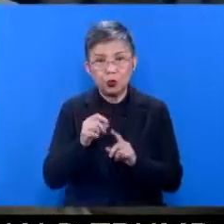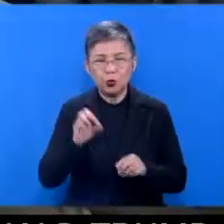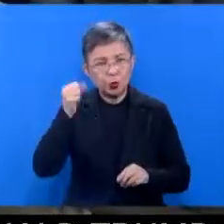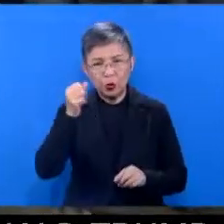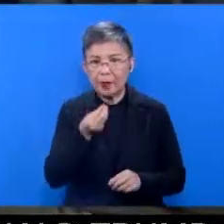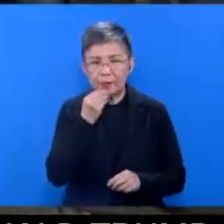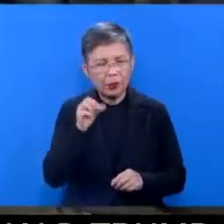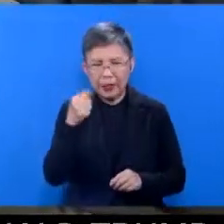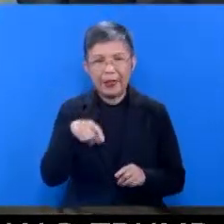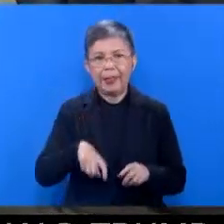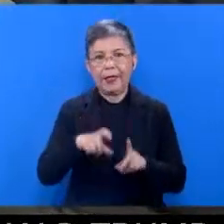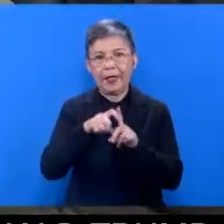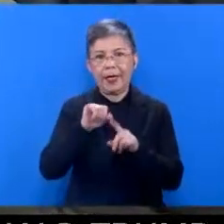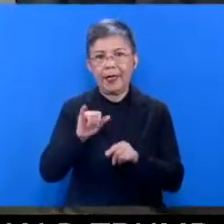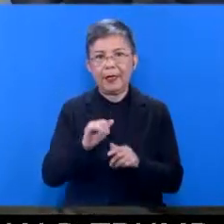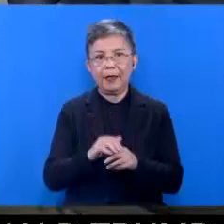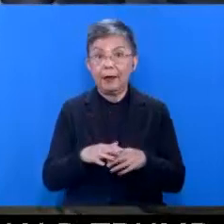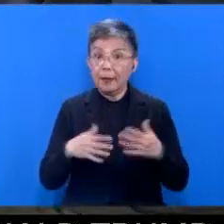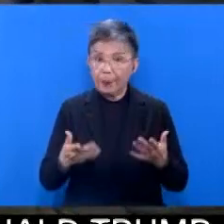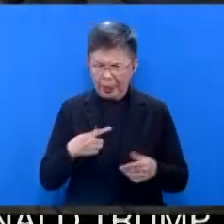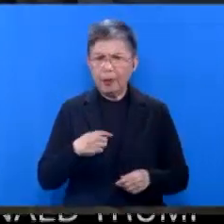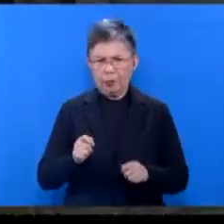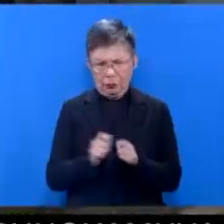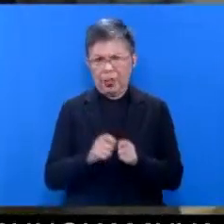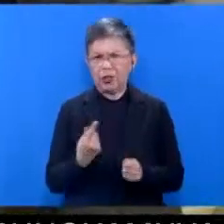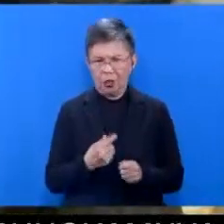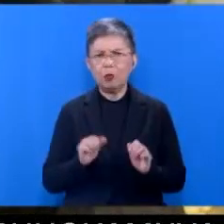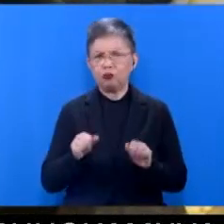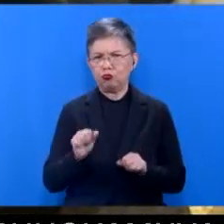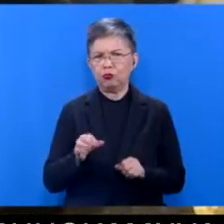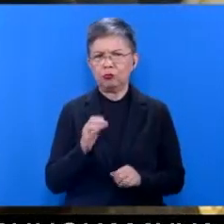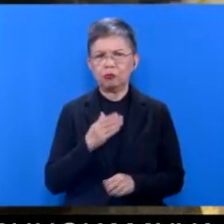kota, tetapi kita bisa membuatnya sendiri.